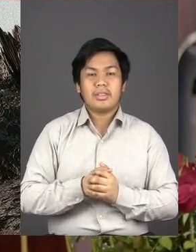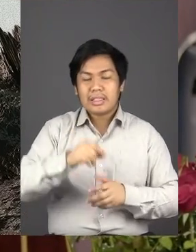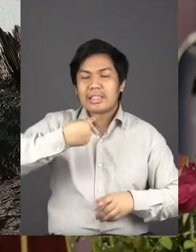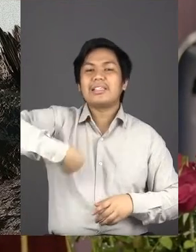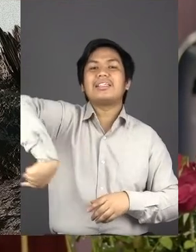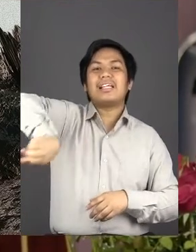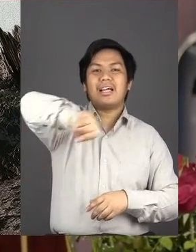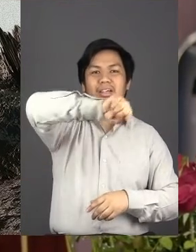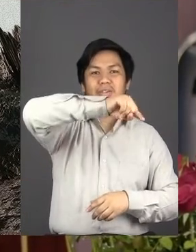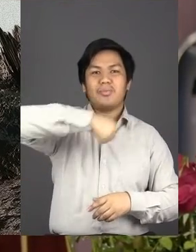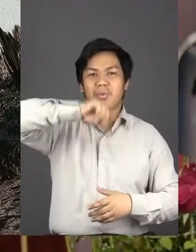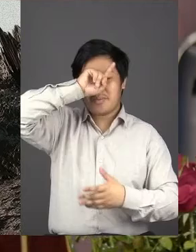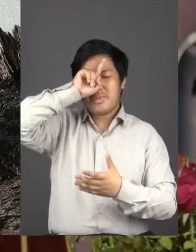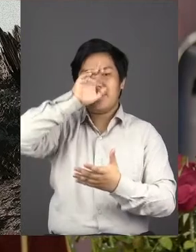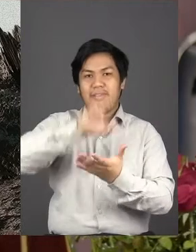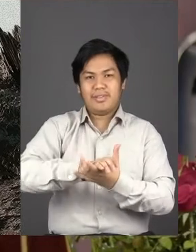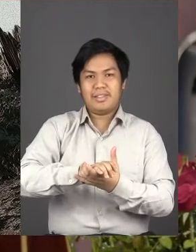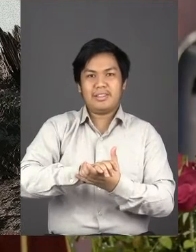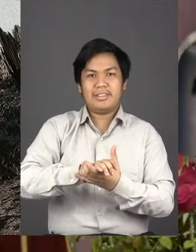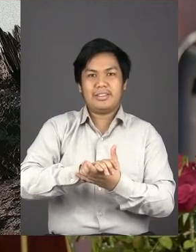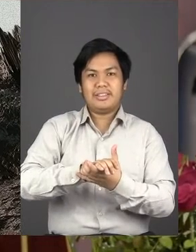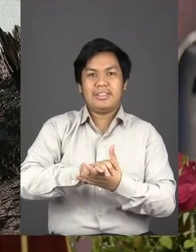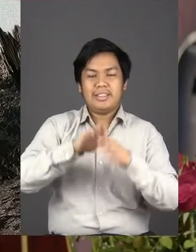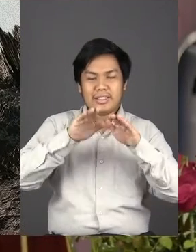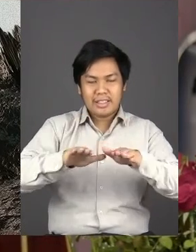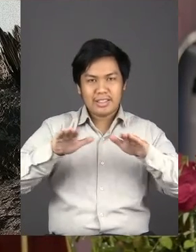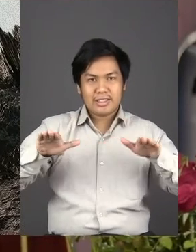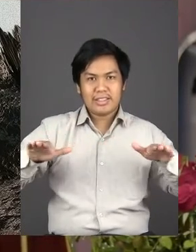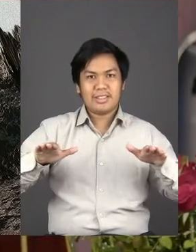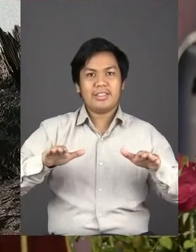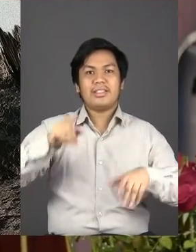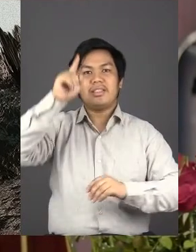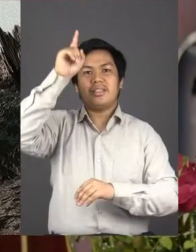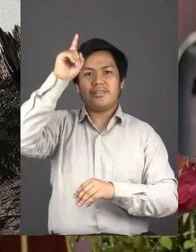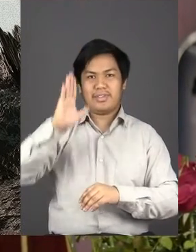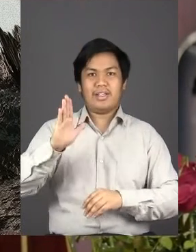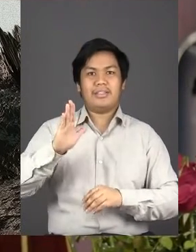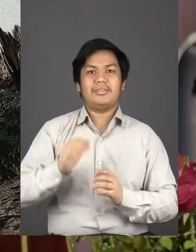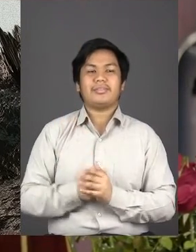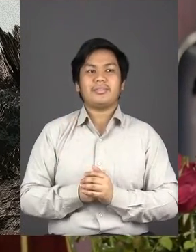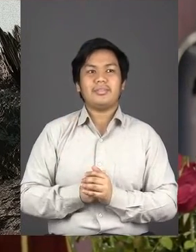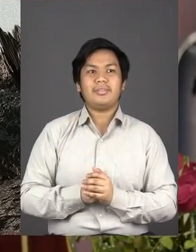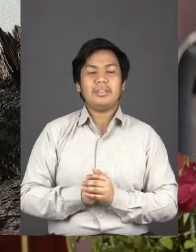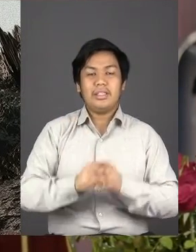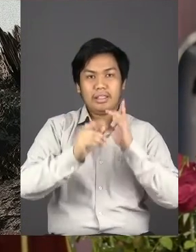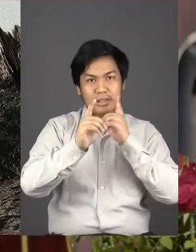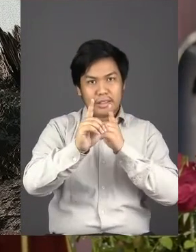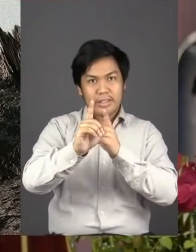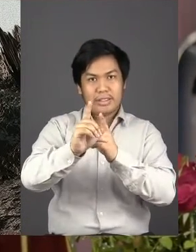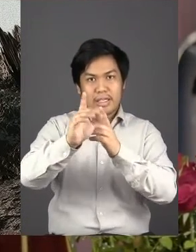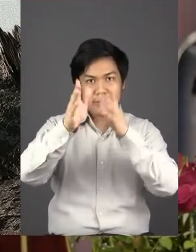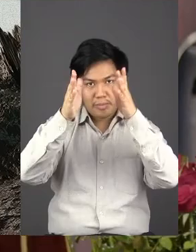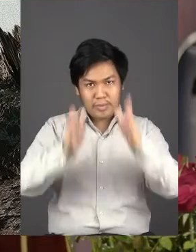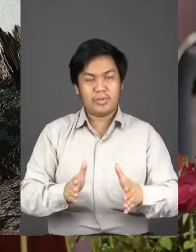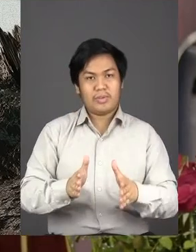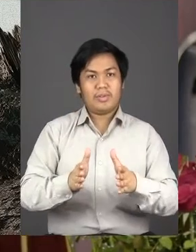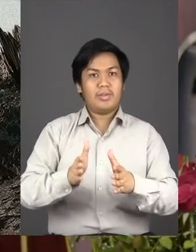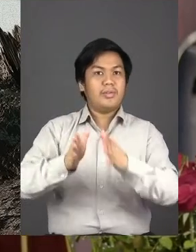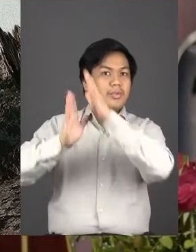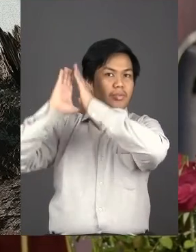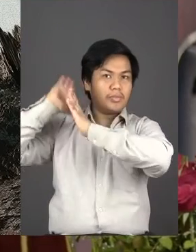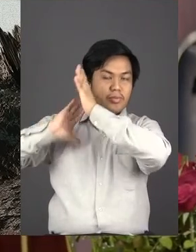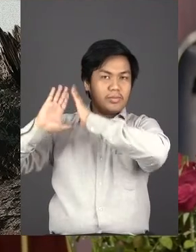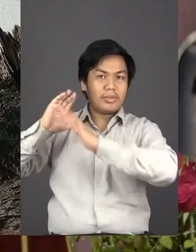pinananahanan niya na mga anak ng Diyos. Yung mga disciples po yon nung panahon ni